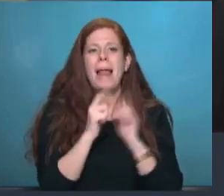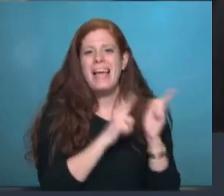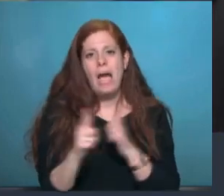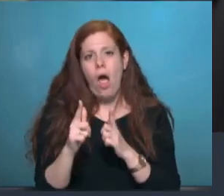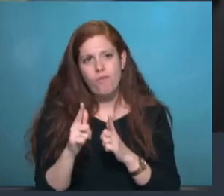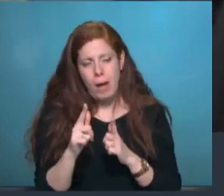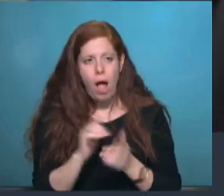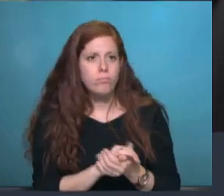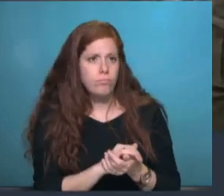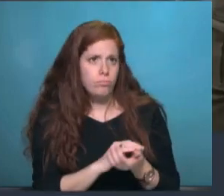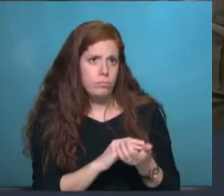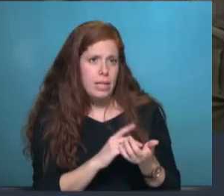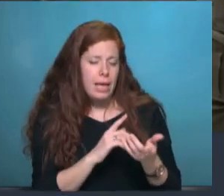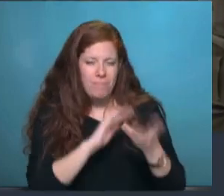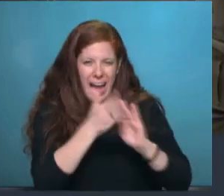לעשות הדרכה לכמה